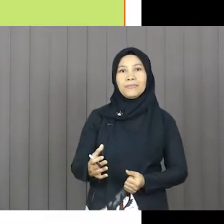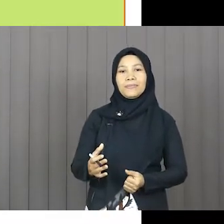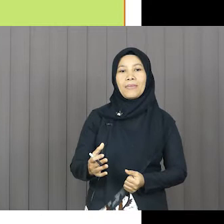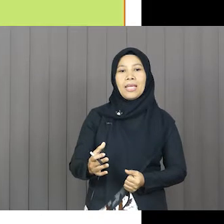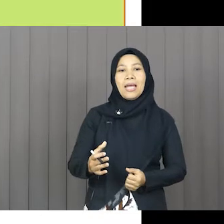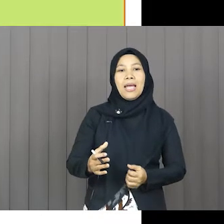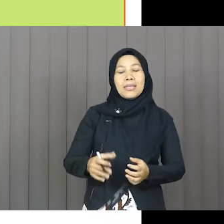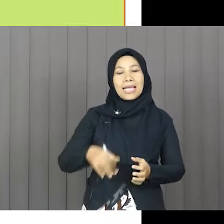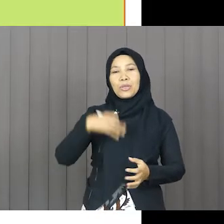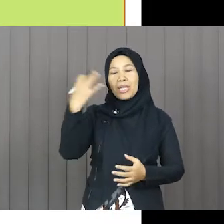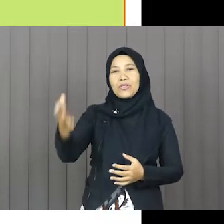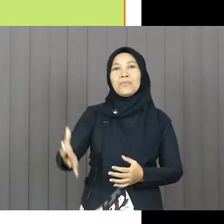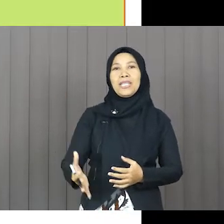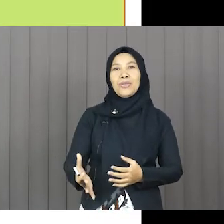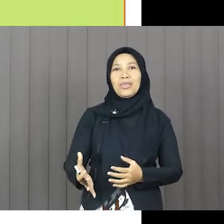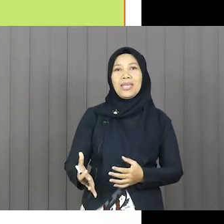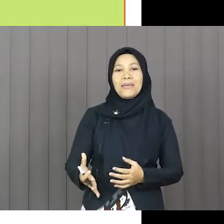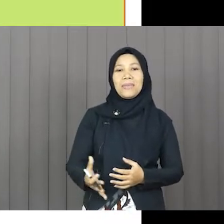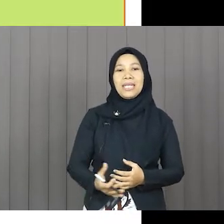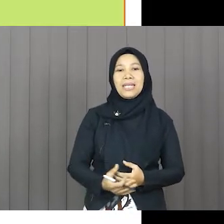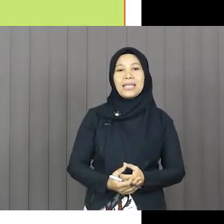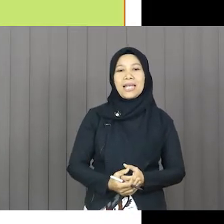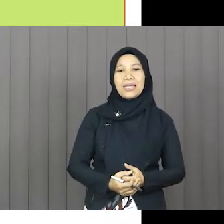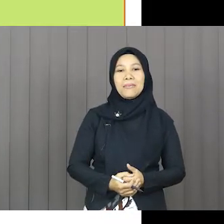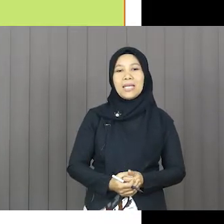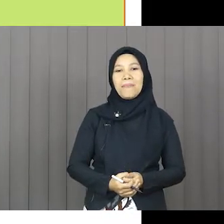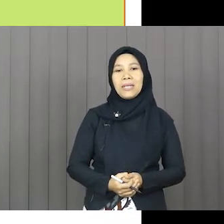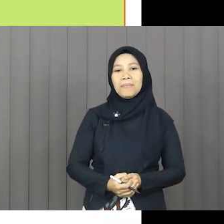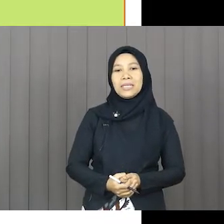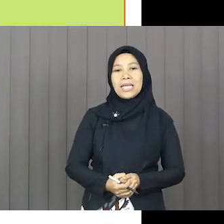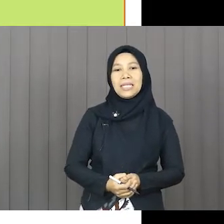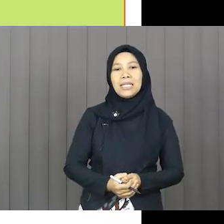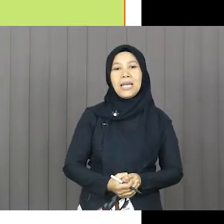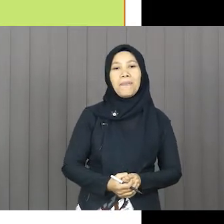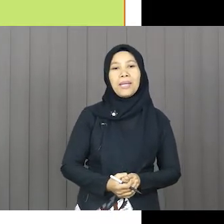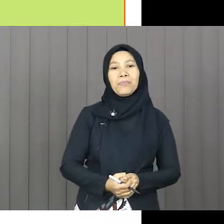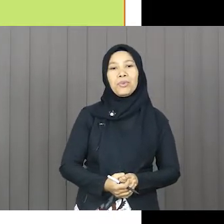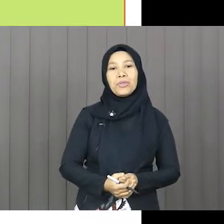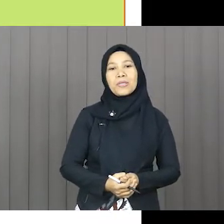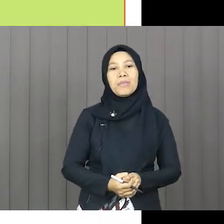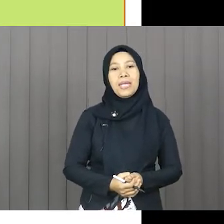84.067 juta. Satu tahun berikutnya meningkat lagi menjadi